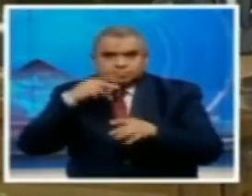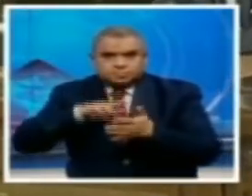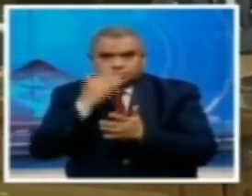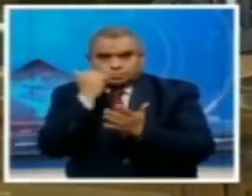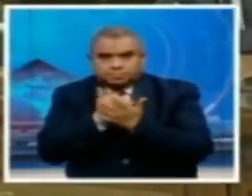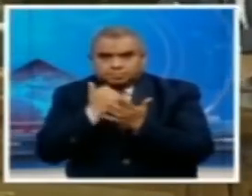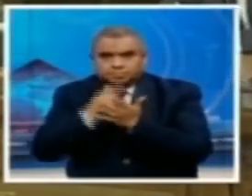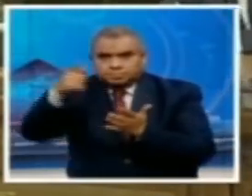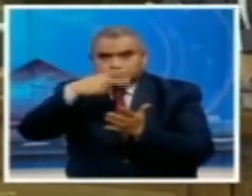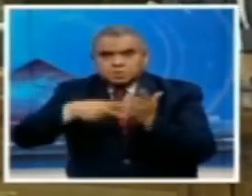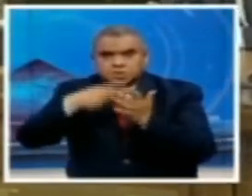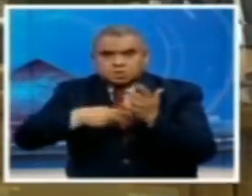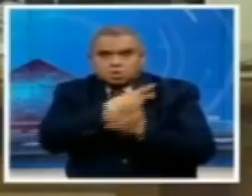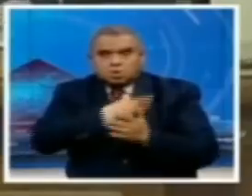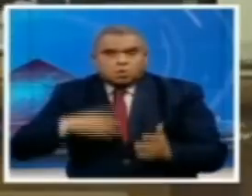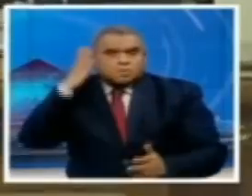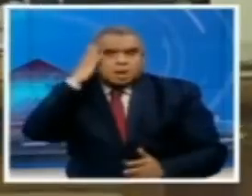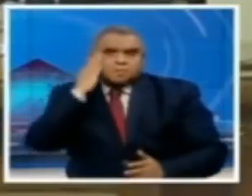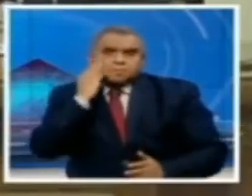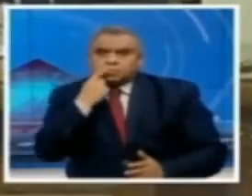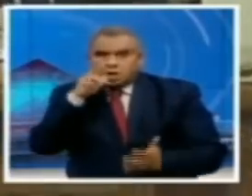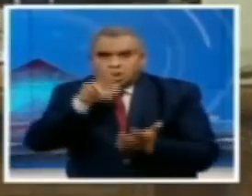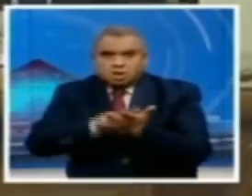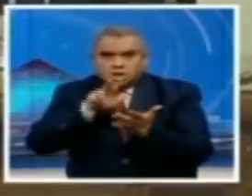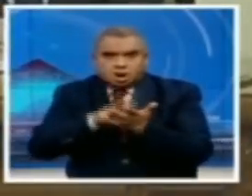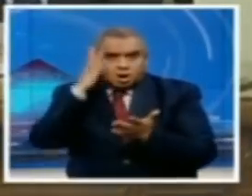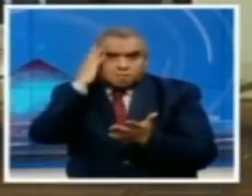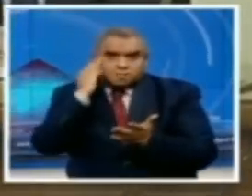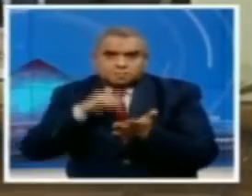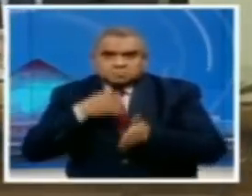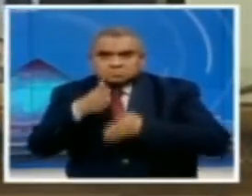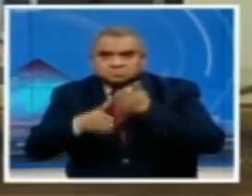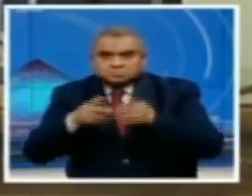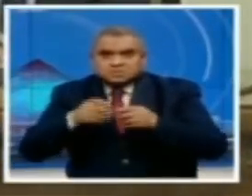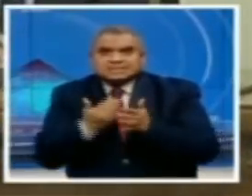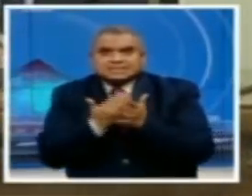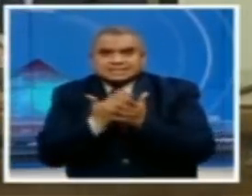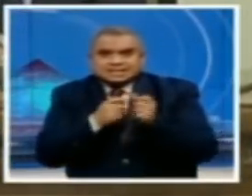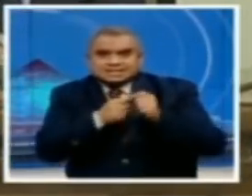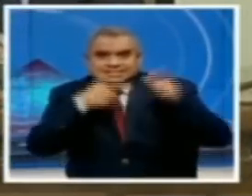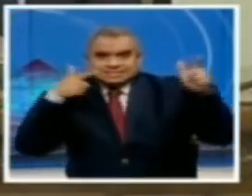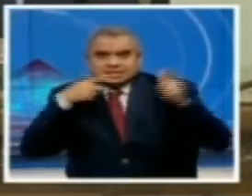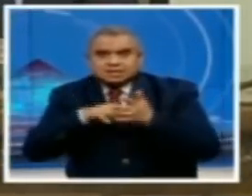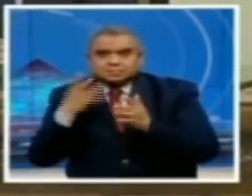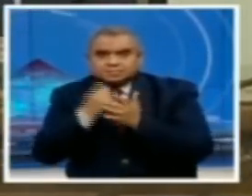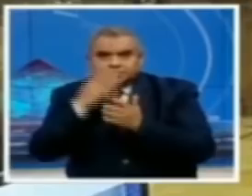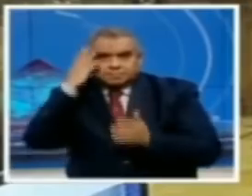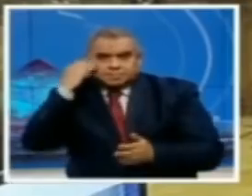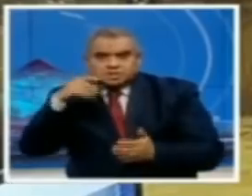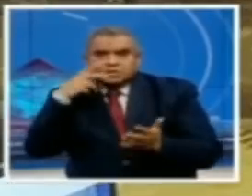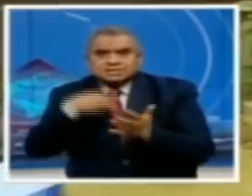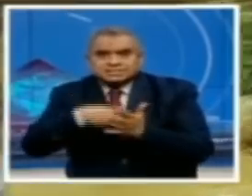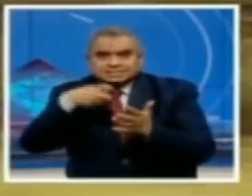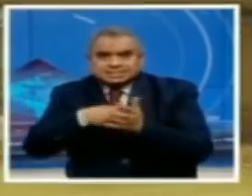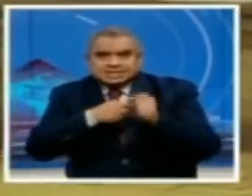الإشادة بقرارات الحكومة الأخيرة والتي من شأنها أن تسهم في زيادة حركة السياحة، حيث تم منح